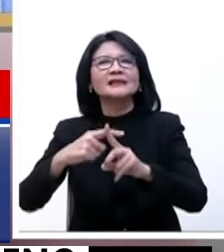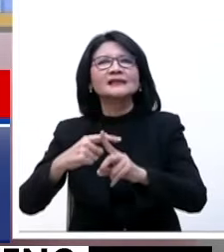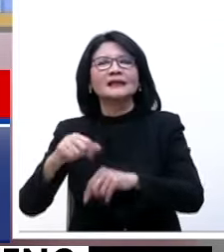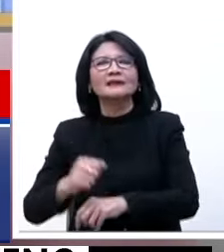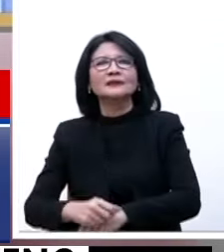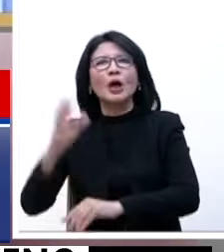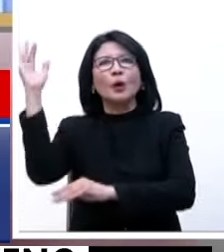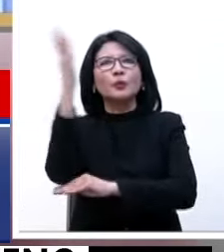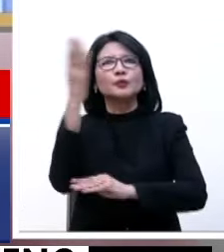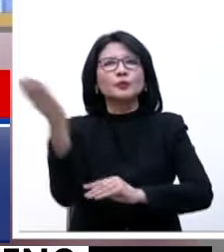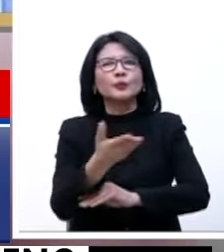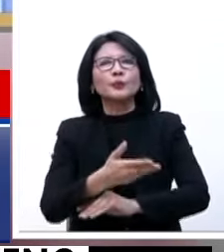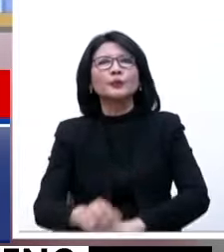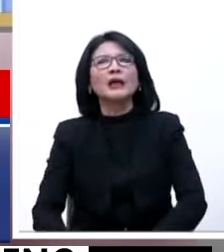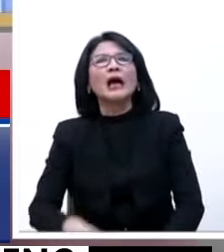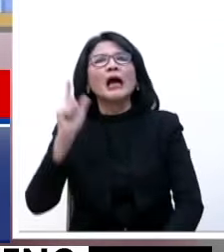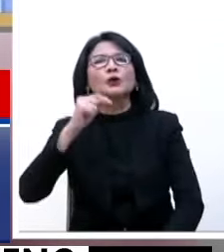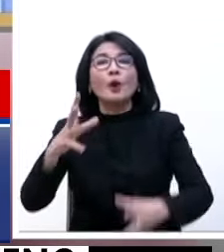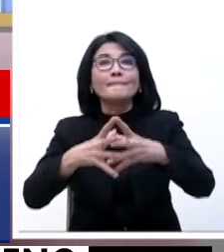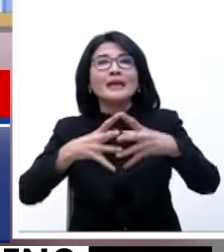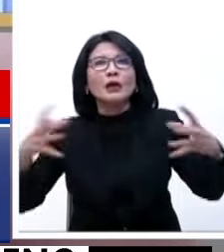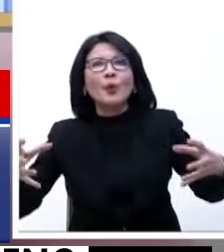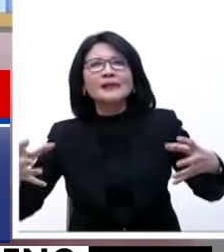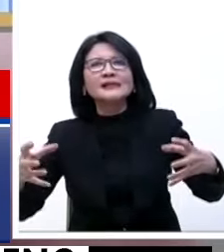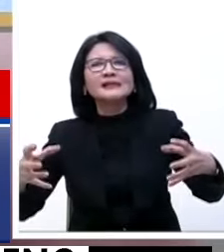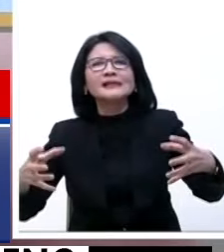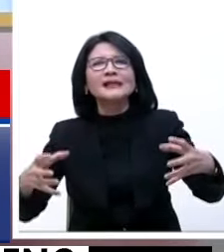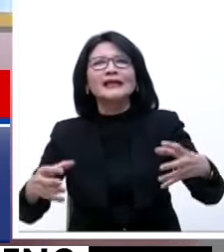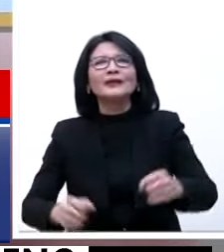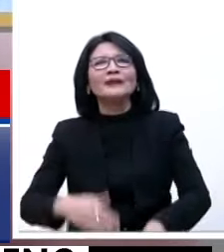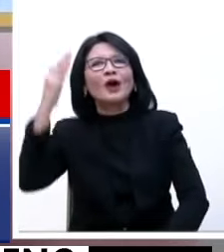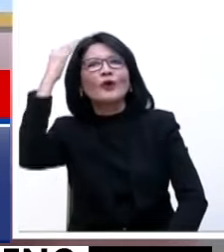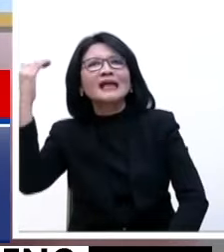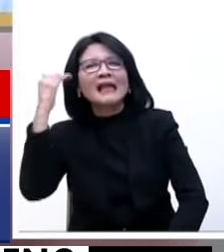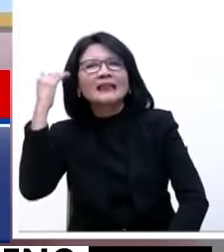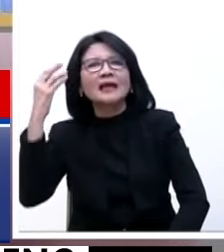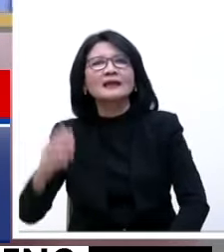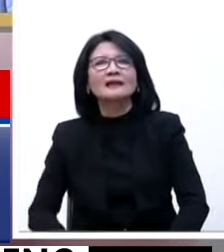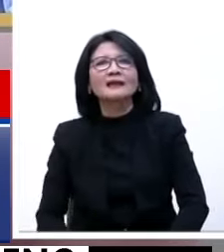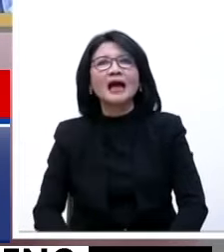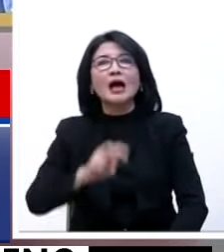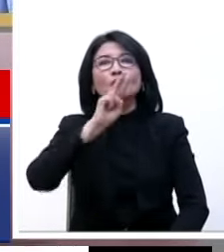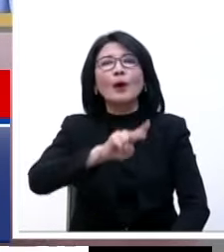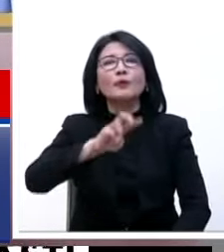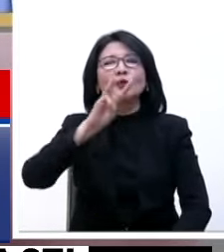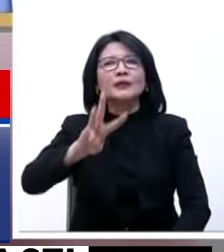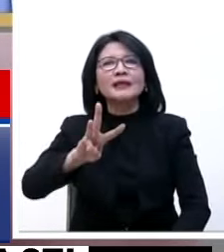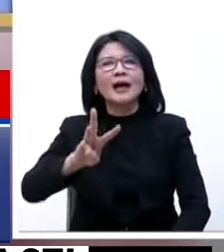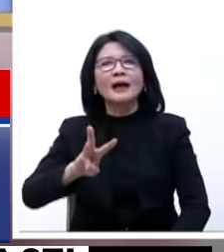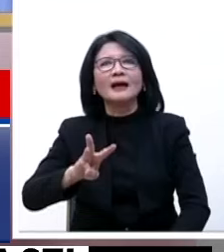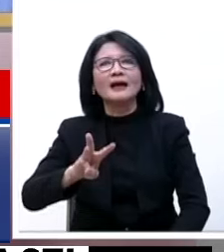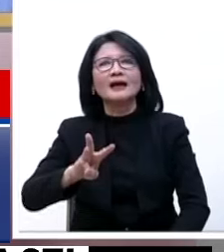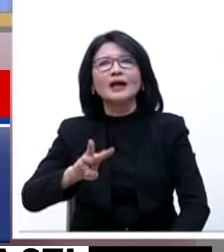hutan kita itu jauh lebih luas dari Korea Selatan dan 23